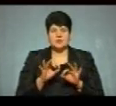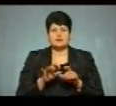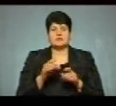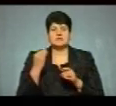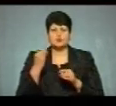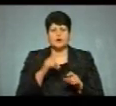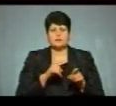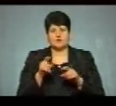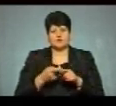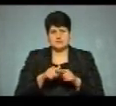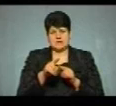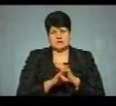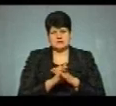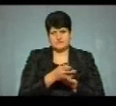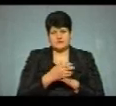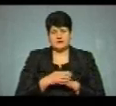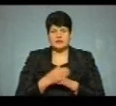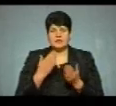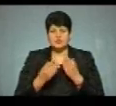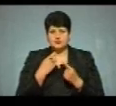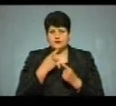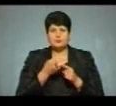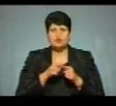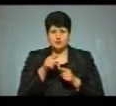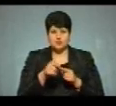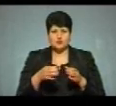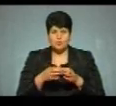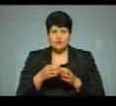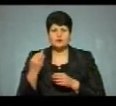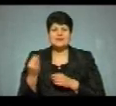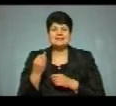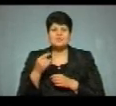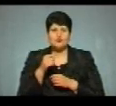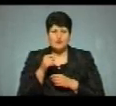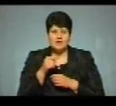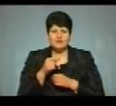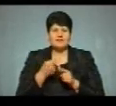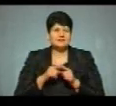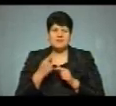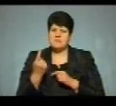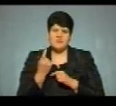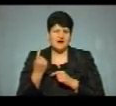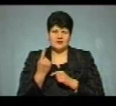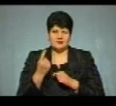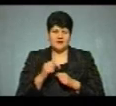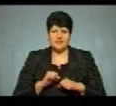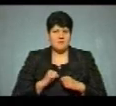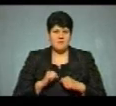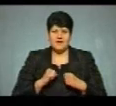переходу цієї парафії. Якщо говорити про цю громаду, то її історія, в її історії це вже не перше